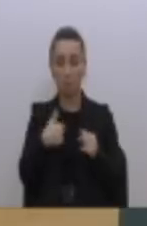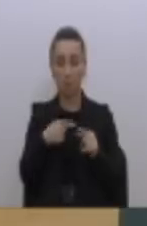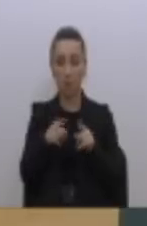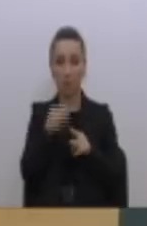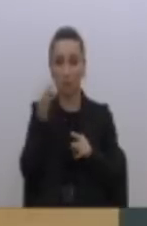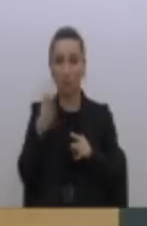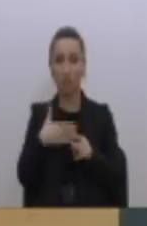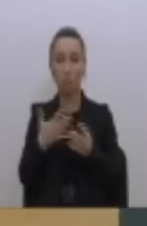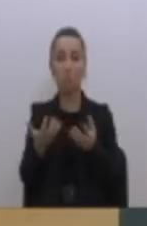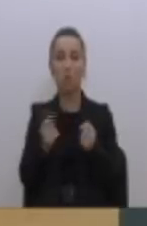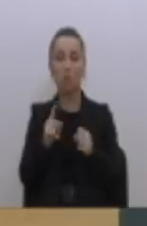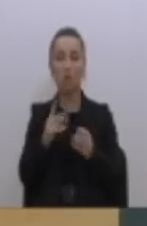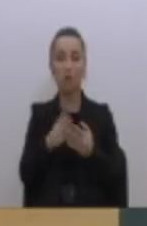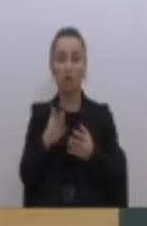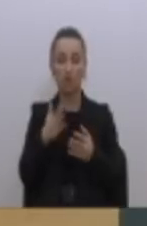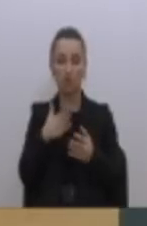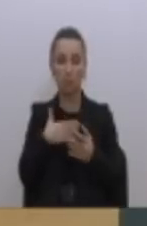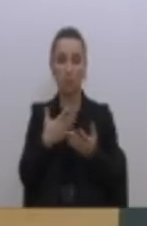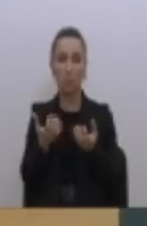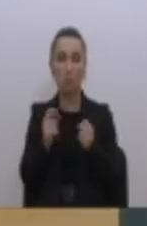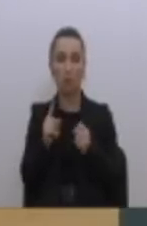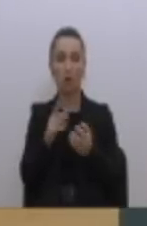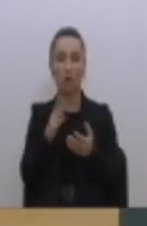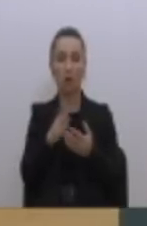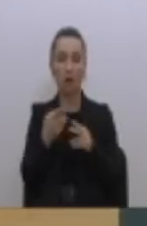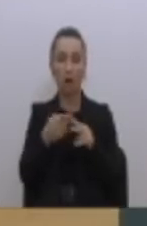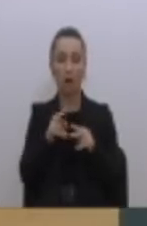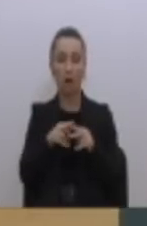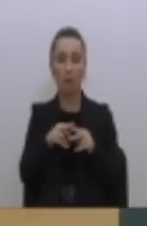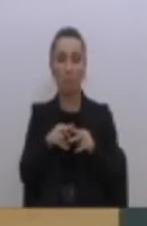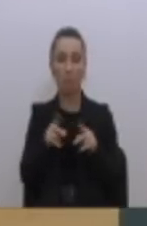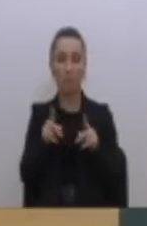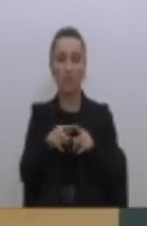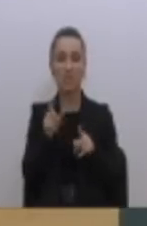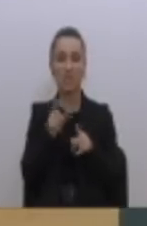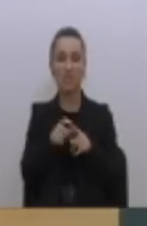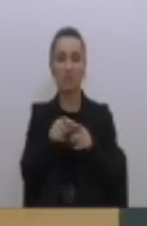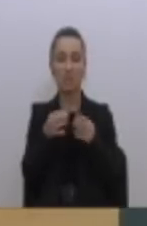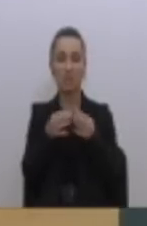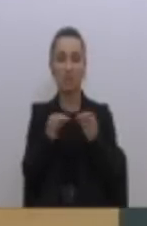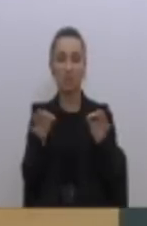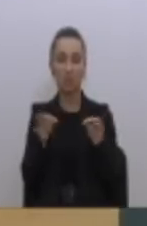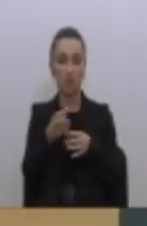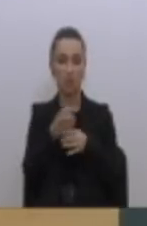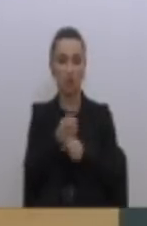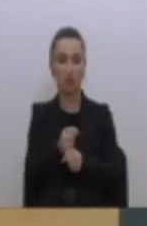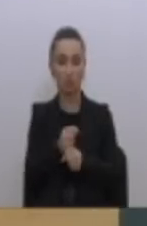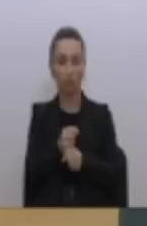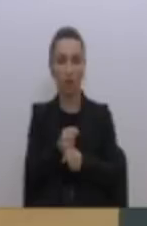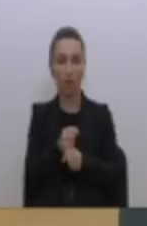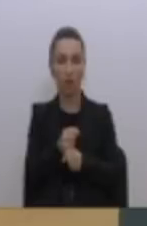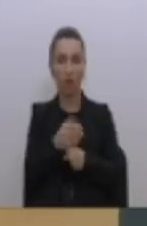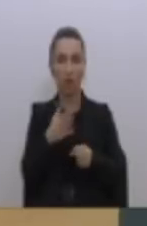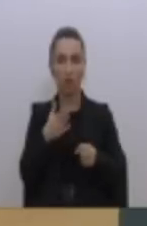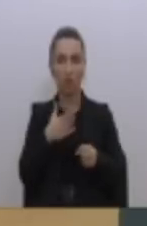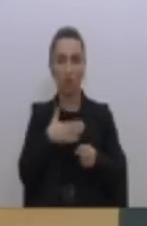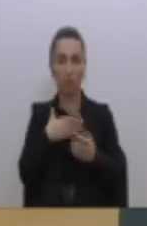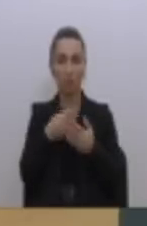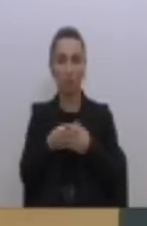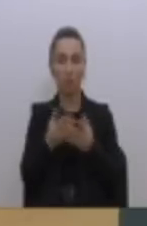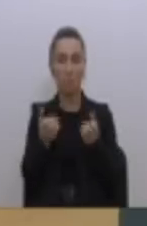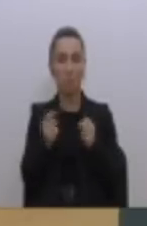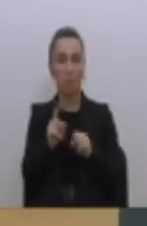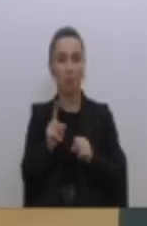მიუღებელი. ჩემთვის მიუღებელია ამ მოტივით მაგალითად სიტყვის თავისუფლების შეზღუდვა. ჩემთვის